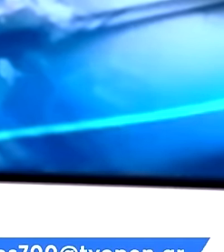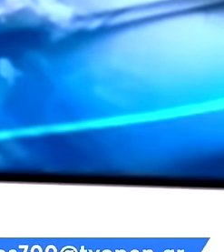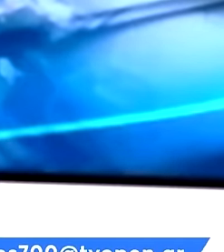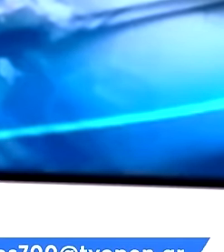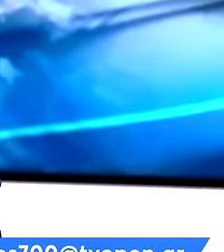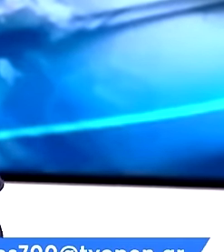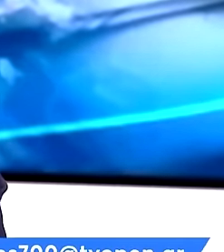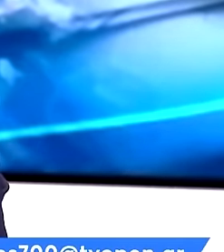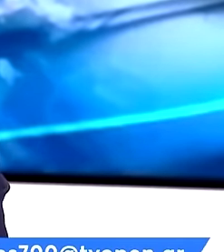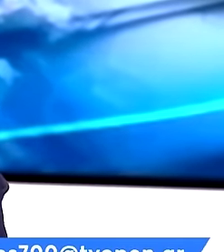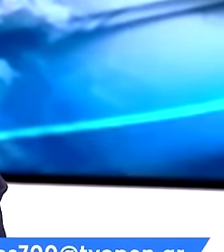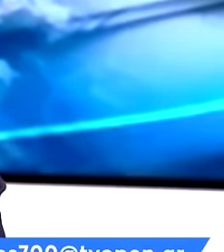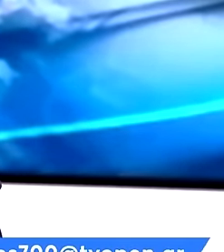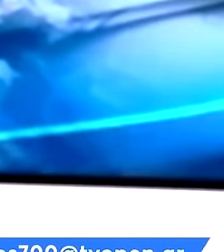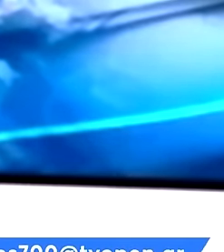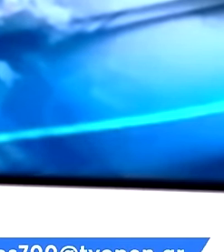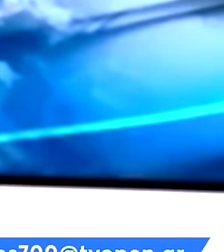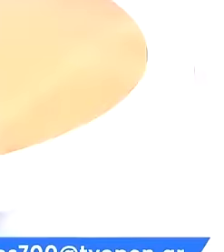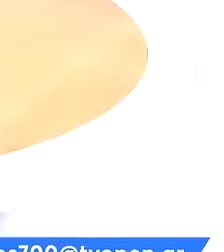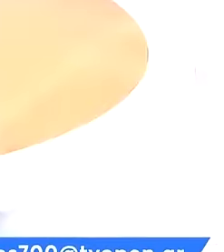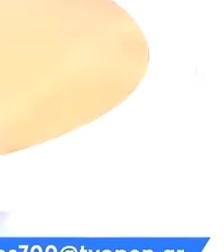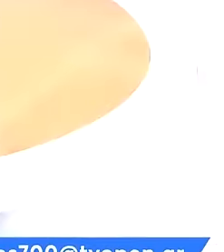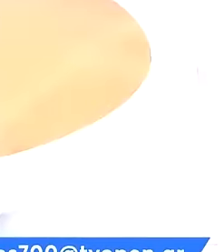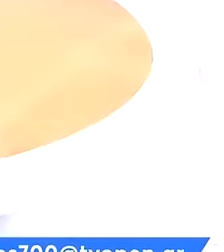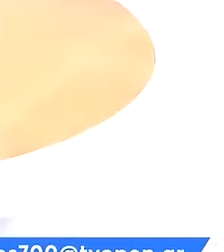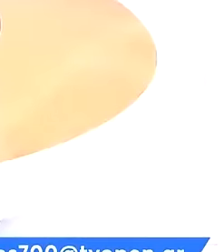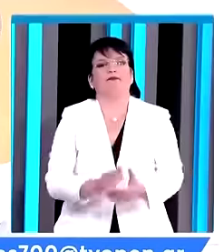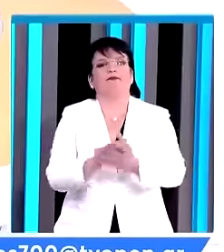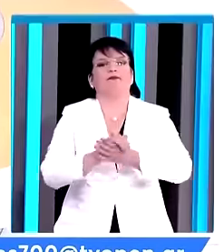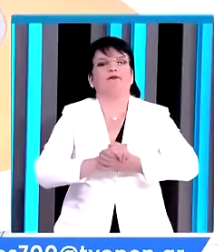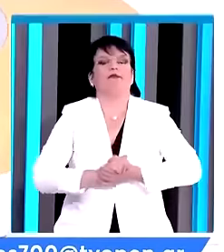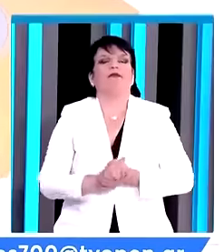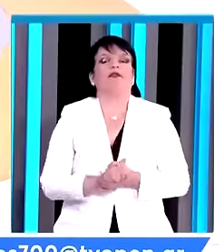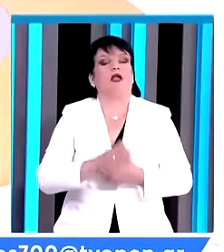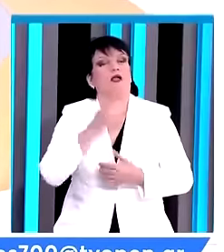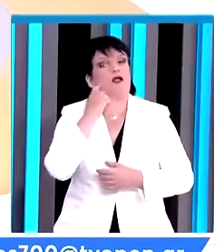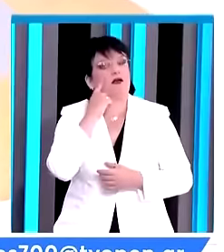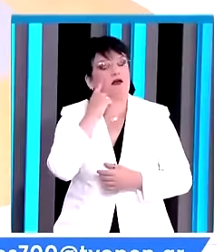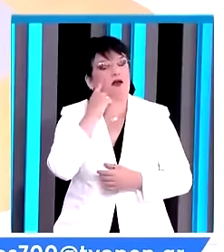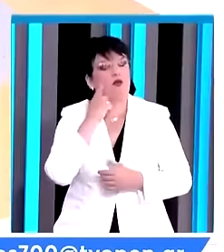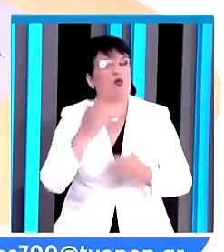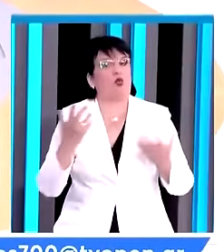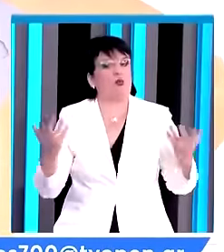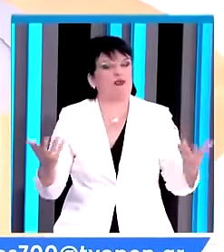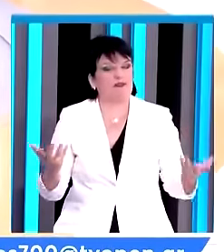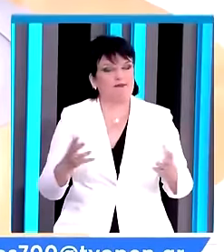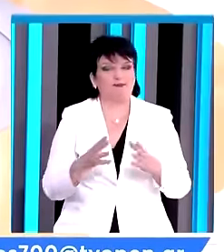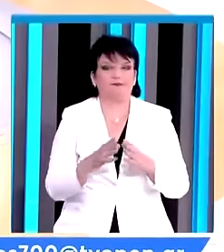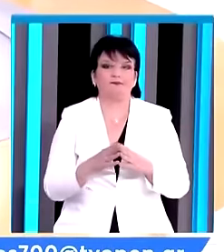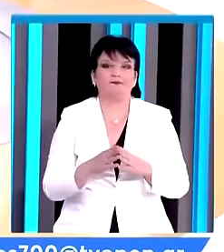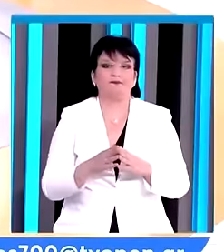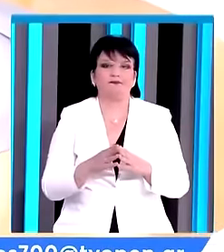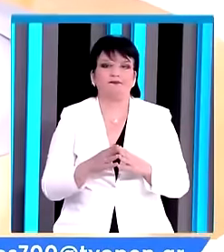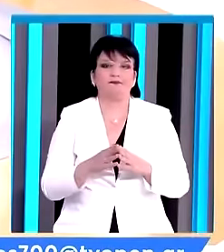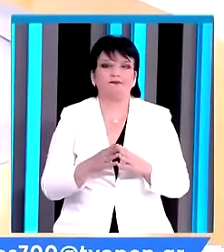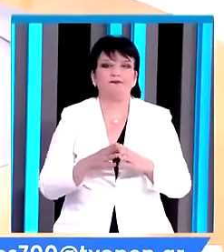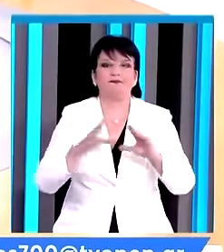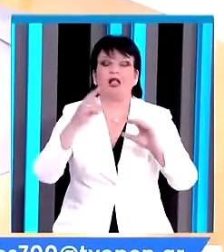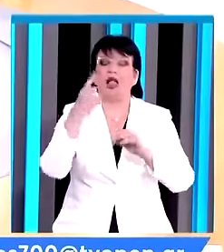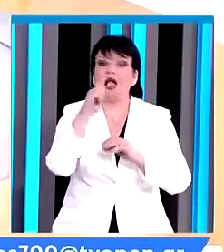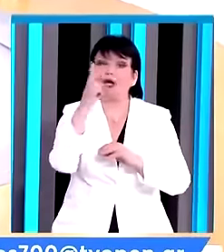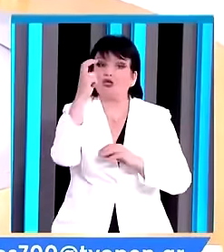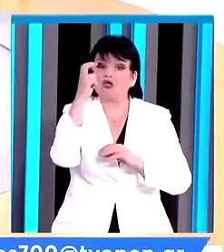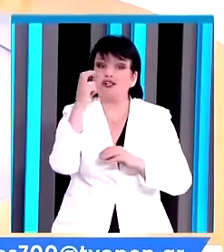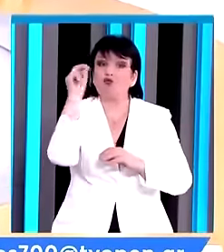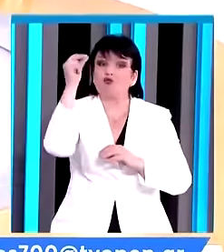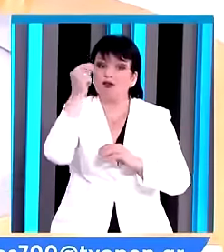Ναι, για να το πάρουμε από την αρχή. Δηλαδή, πάλι Μητσοτάκης χάος και σε ευρωεκλογίες, δηλαδή. Το βάζετε. Λοιπόν, κοιτάξτε. Και έχετε και 120 βουλευτές